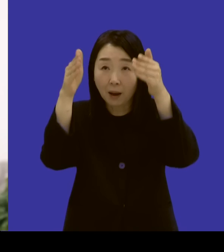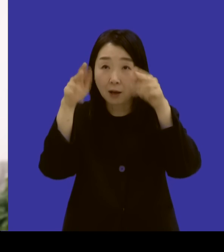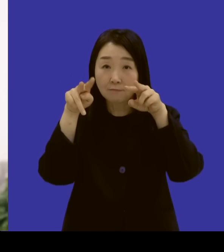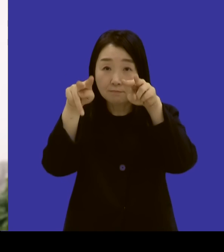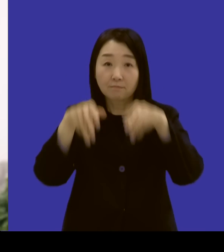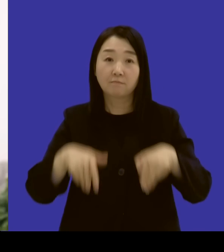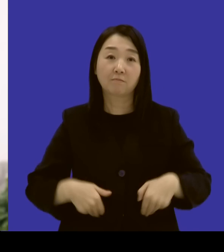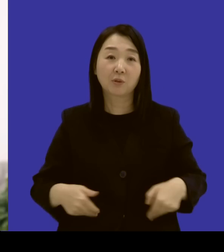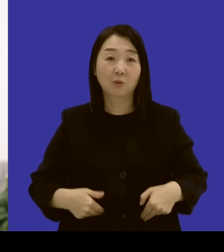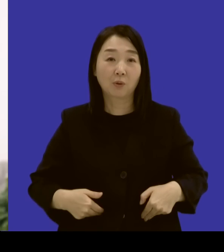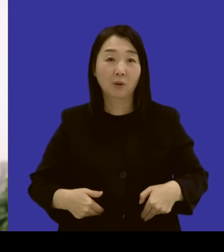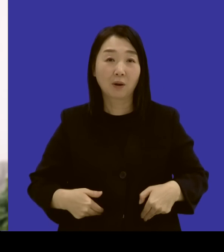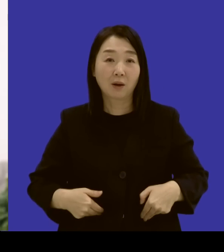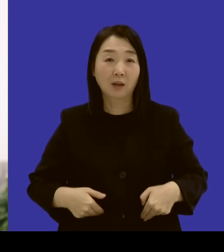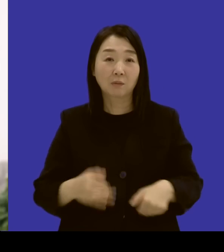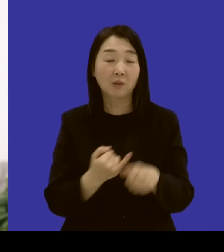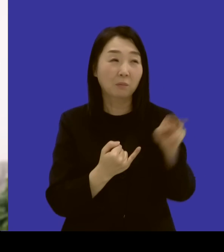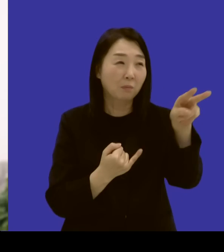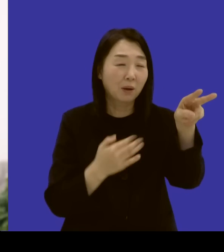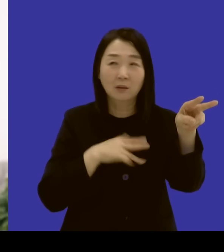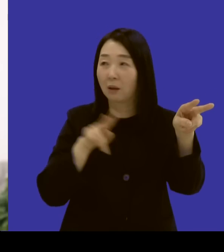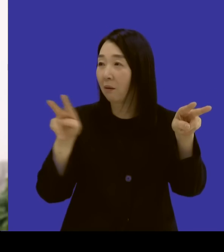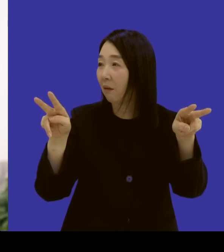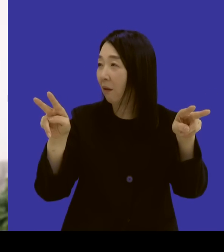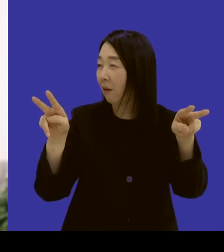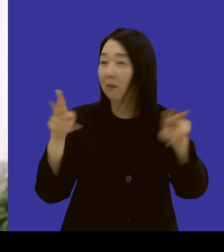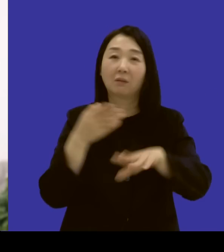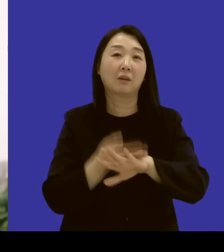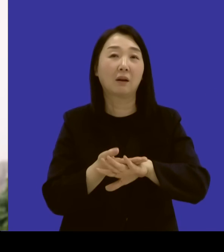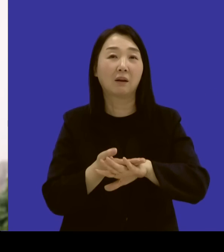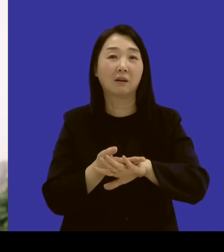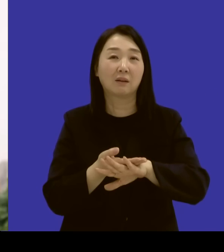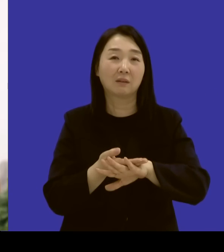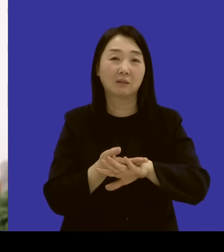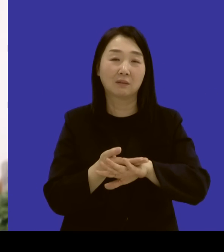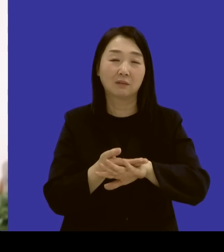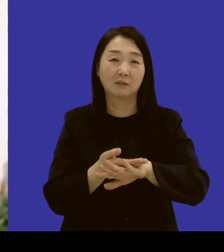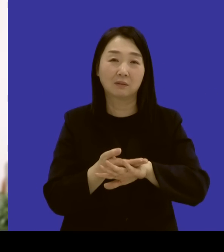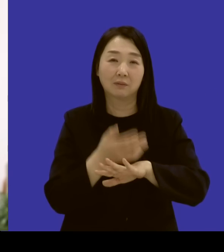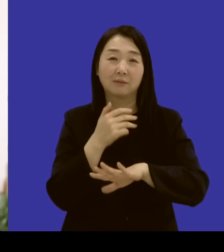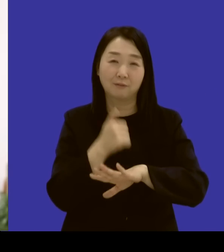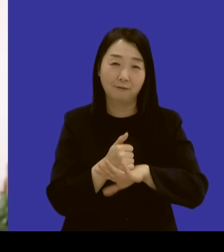근데 보는 곳이 다르구나 해서 이제 제가 그냥